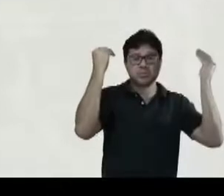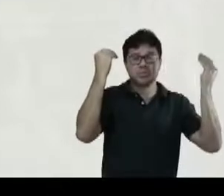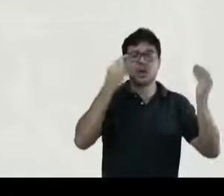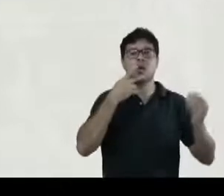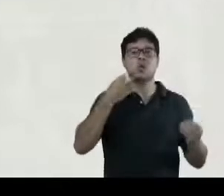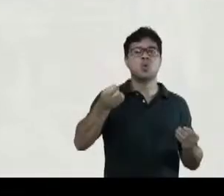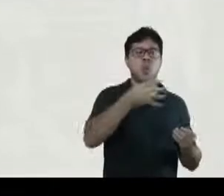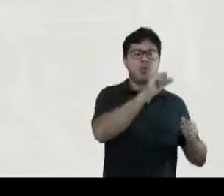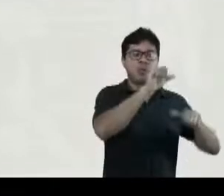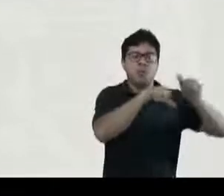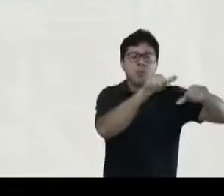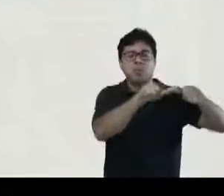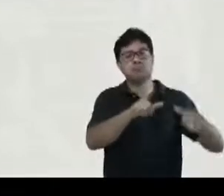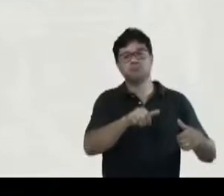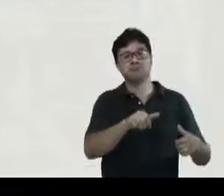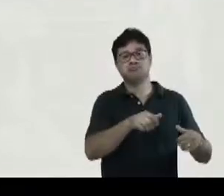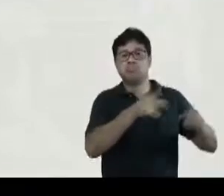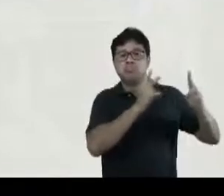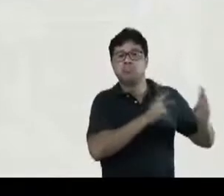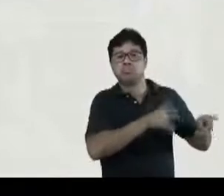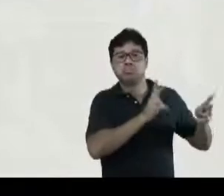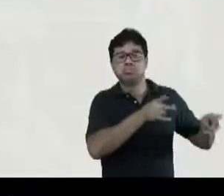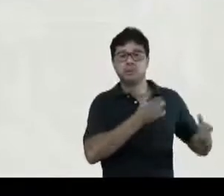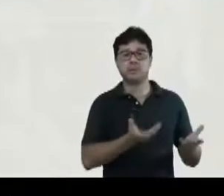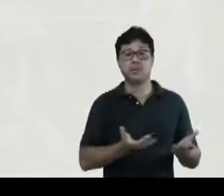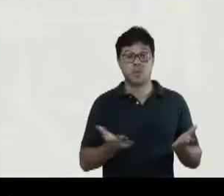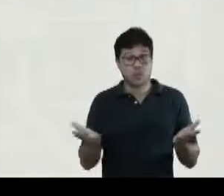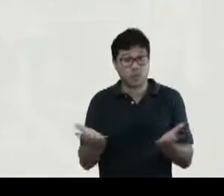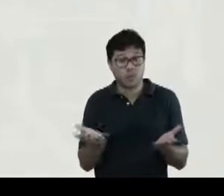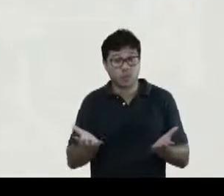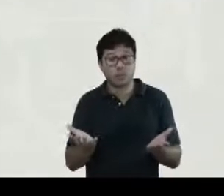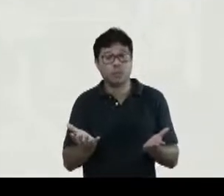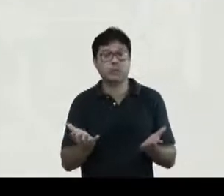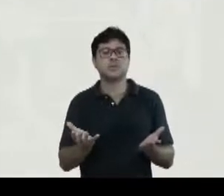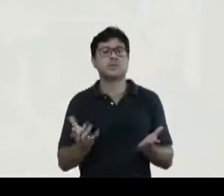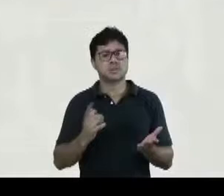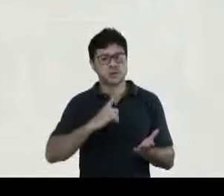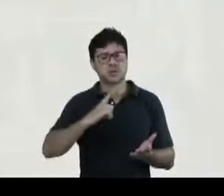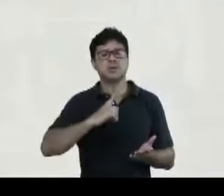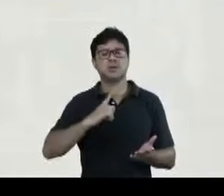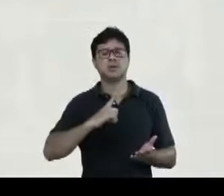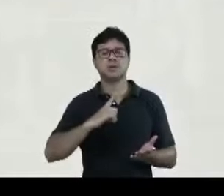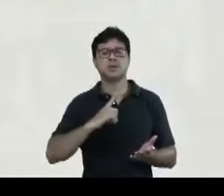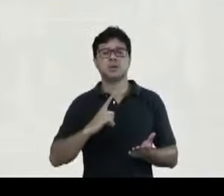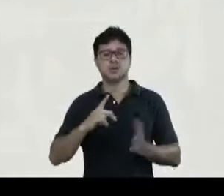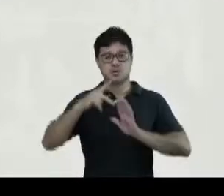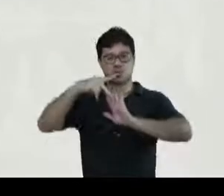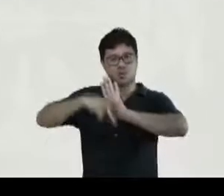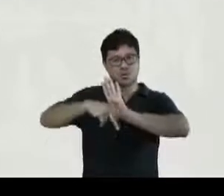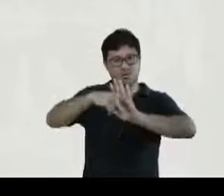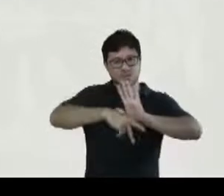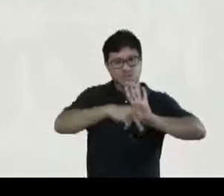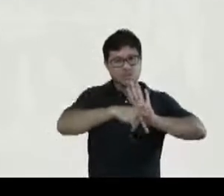Hier stehen heute auch viele Projekte der Digital Humanities vor gewaltigen Herausforderungen.